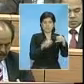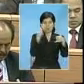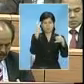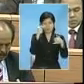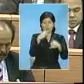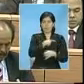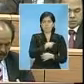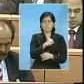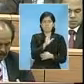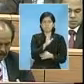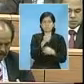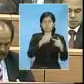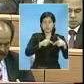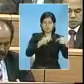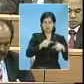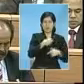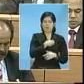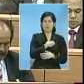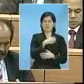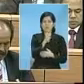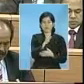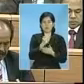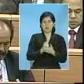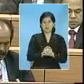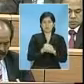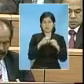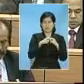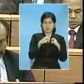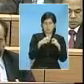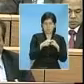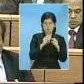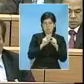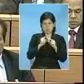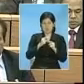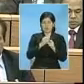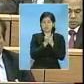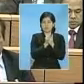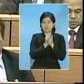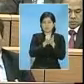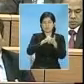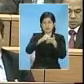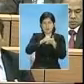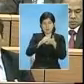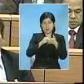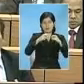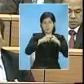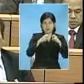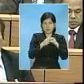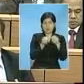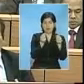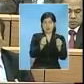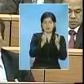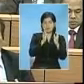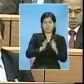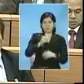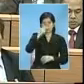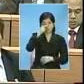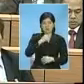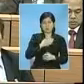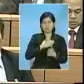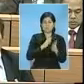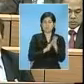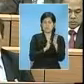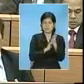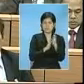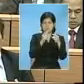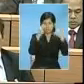ทะเลาะใครแล้วตั้งใจแก้ปัญหาให้คนไทยอยากจะเต็มที่ผมเองก็ขอแสดงความชื่นชมท่านนายกรัฐมนตรีนะครับขอให้ท่าน